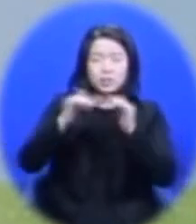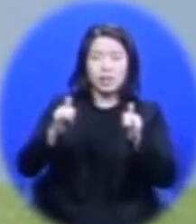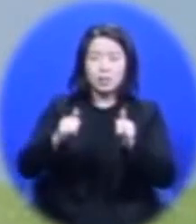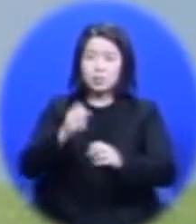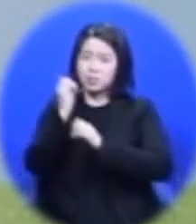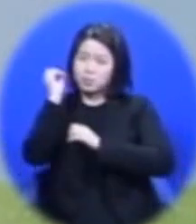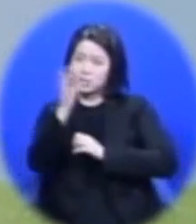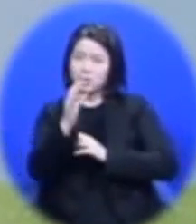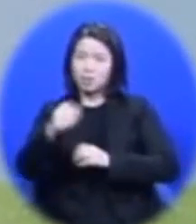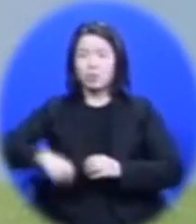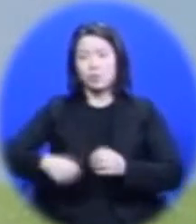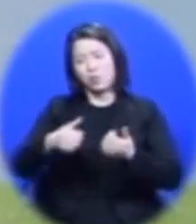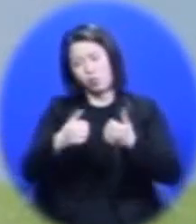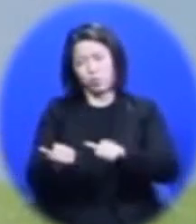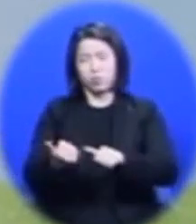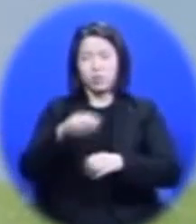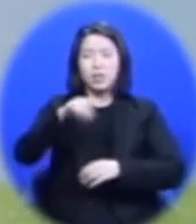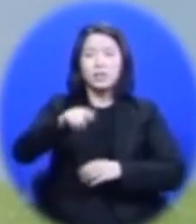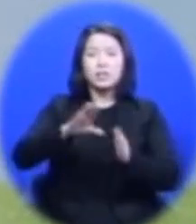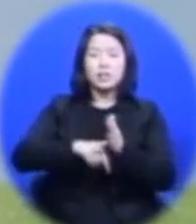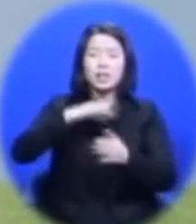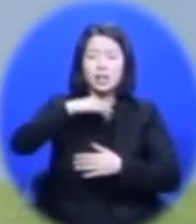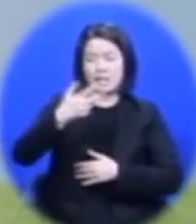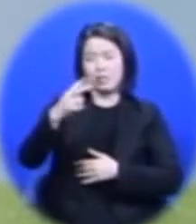나이가 그때가 29이었습니다.